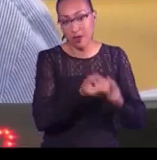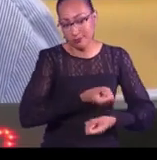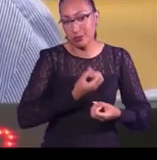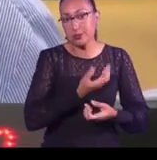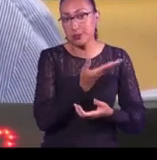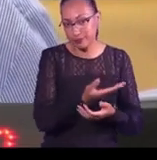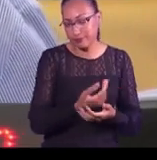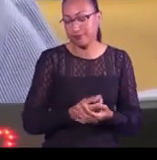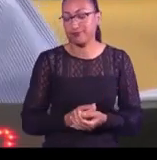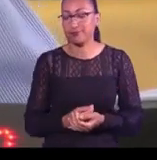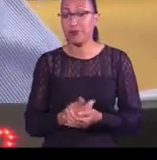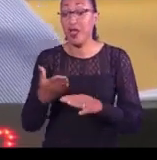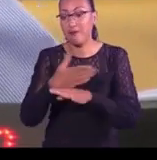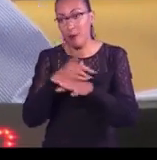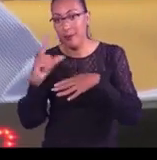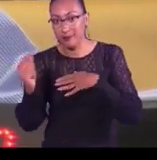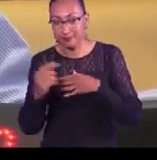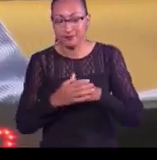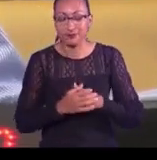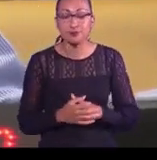Monsieur le PCE, vous avez la parole.